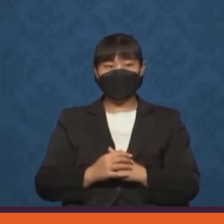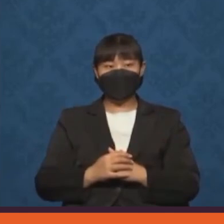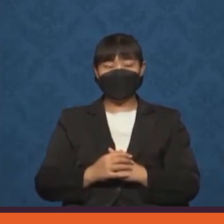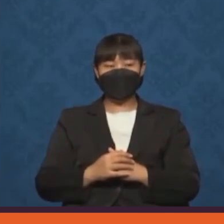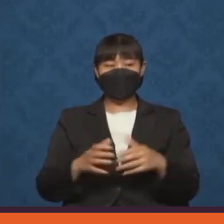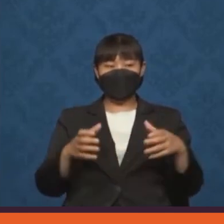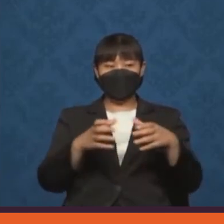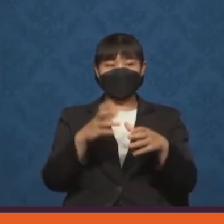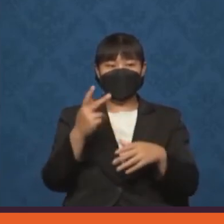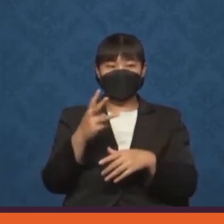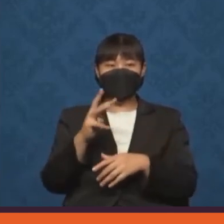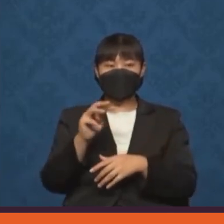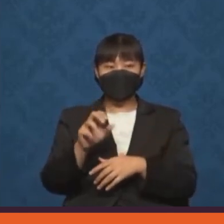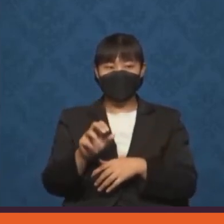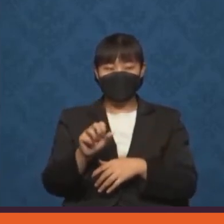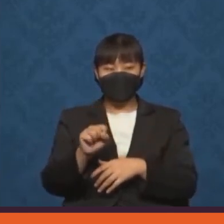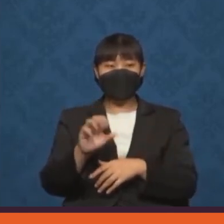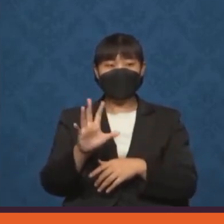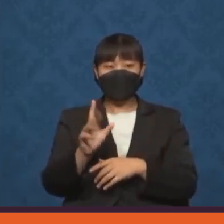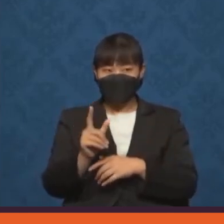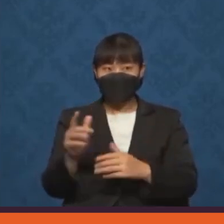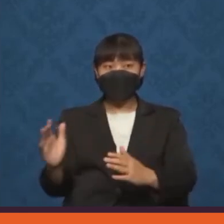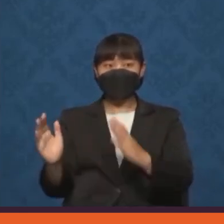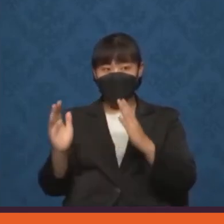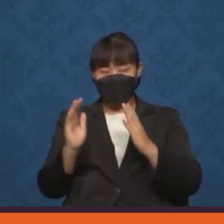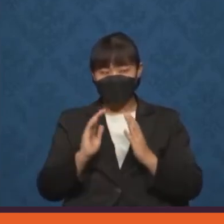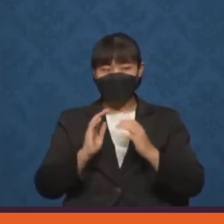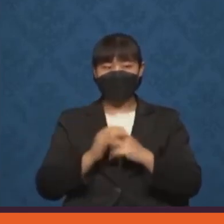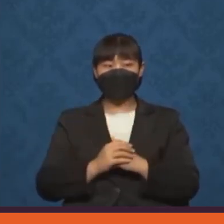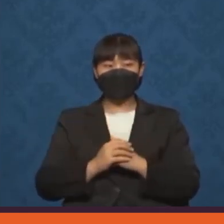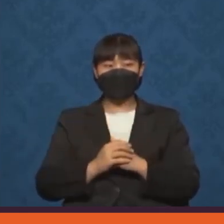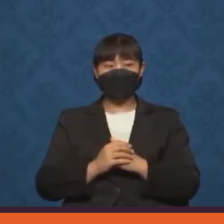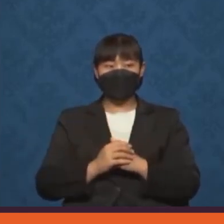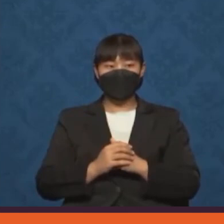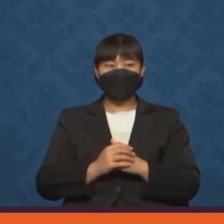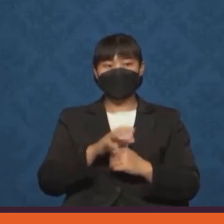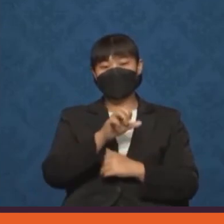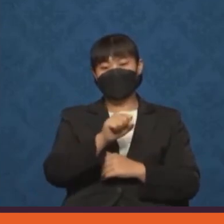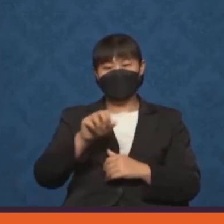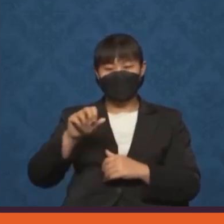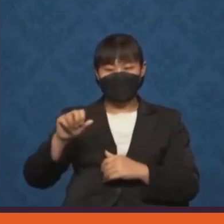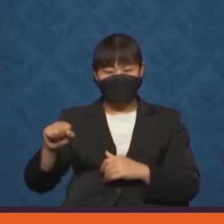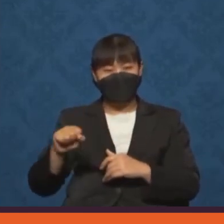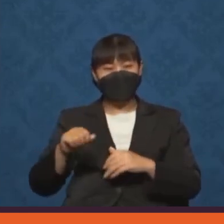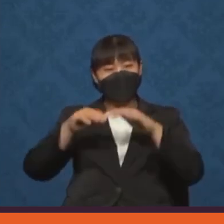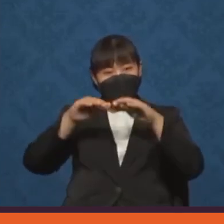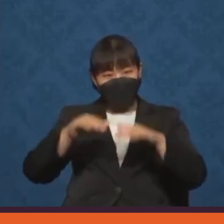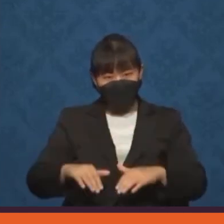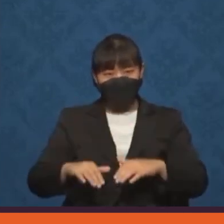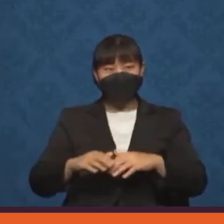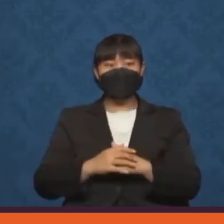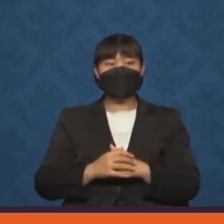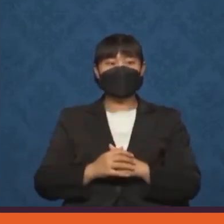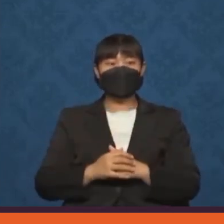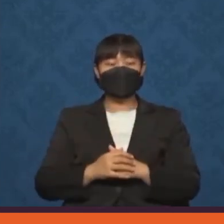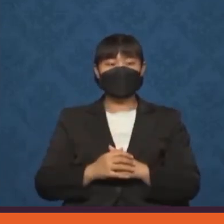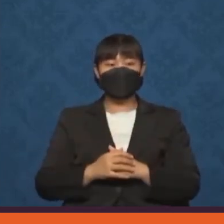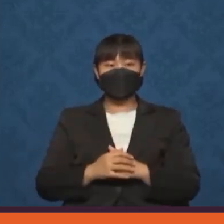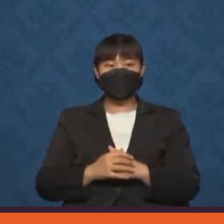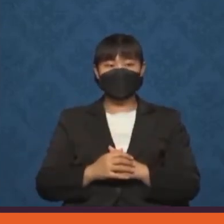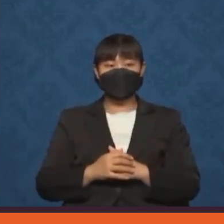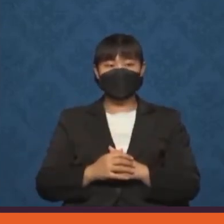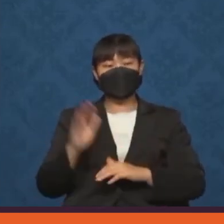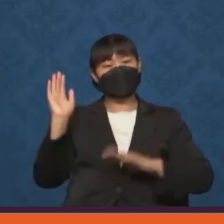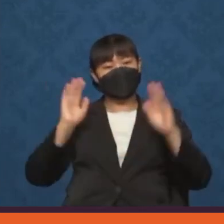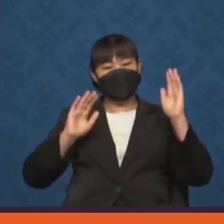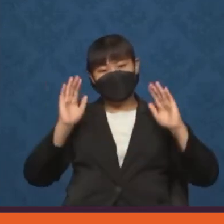หาร 2. บั่นทอนครับบั่นทอนอำนาจสภาผู้แทนราษฎรและบั่นทอนประชาธิปไต